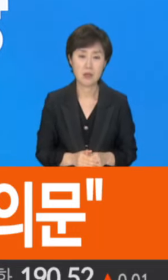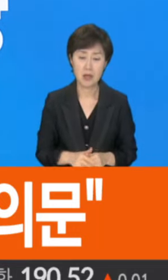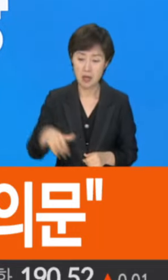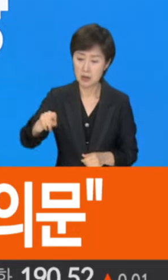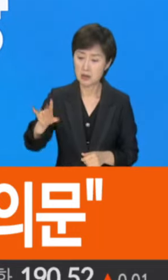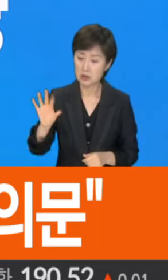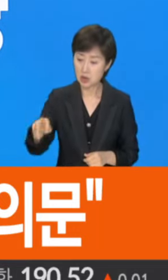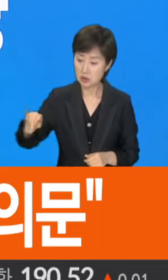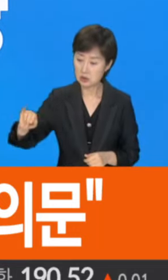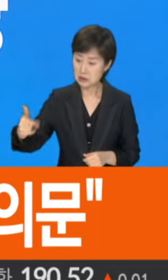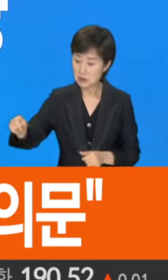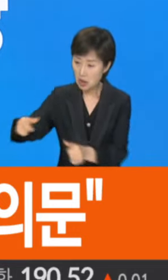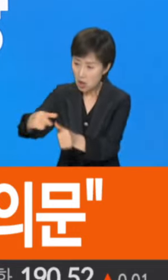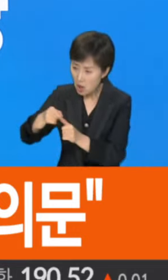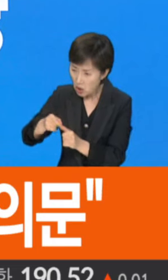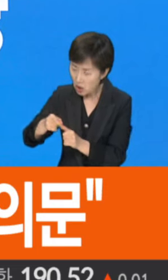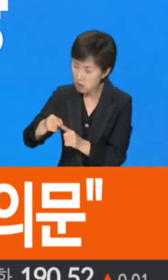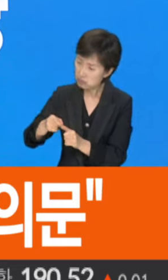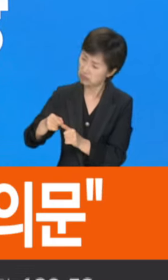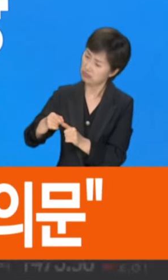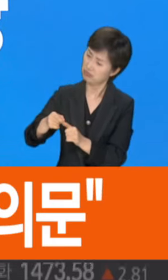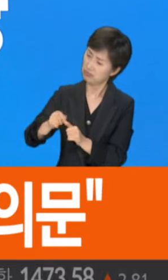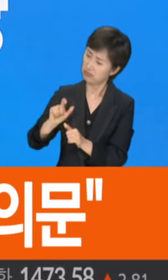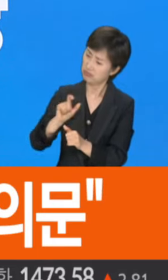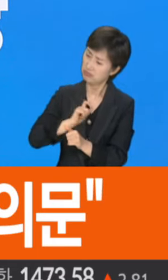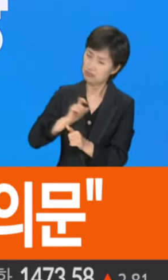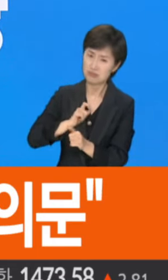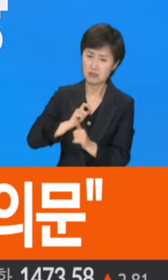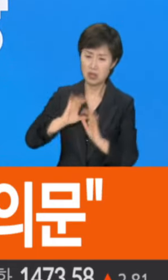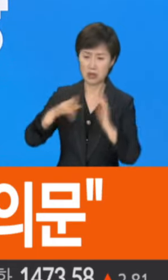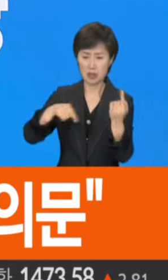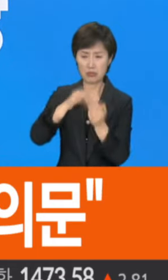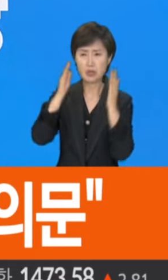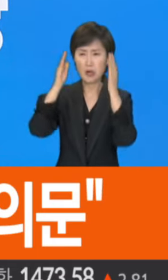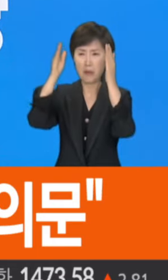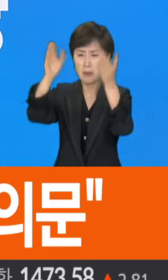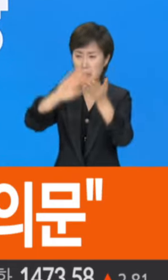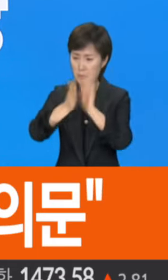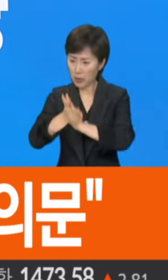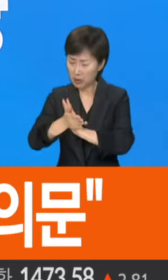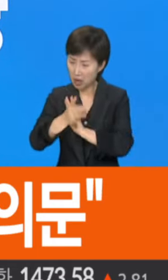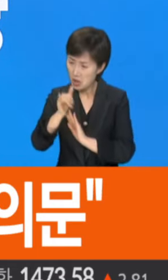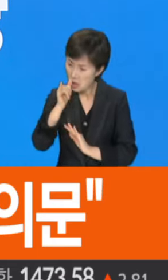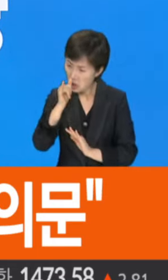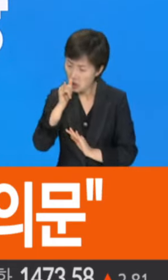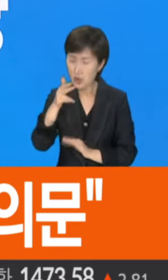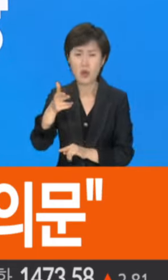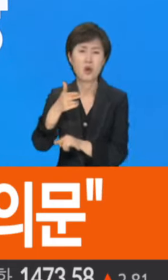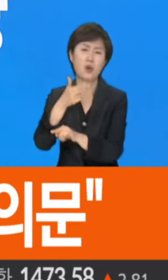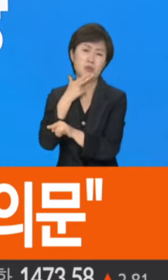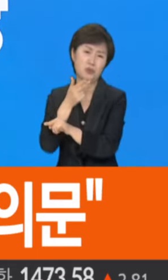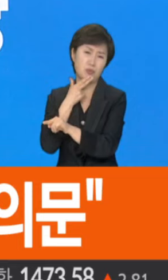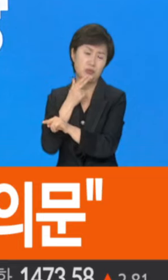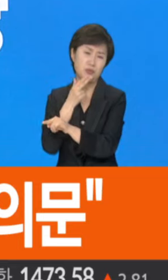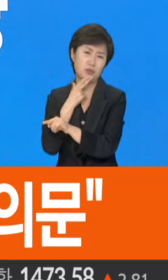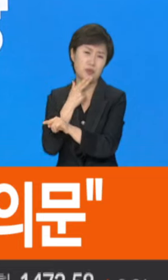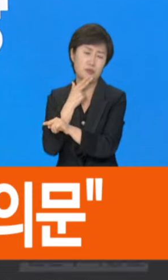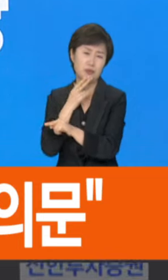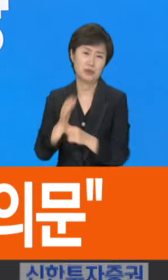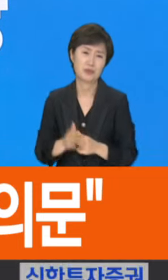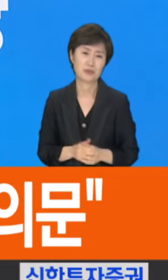정진석 실장을 보고 국정 기조를 바꾸려 하는 걸로 받아들이는 국민이 얼마나 있겠느냐라고